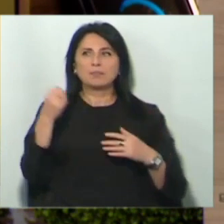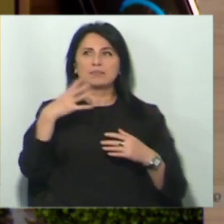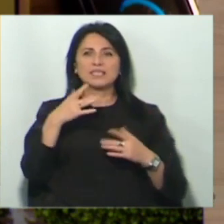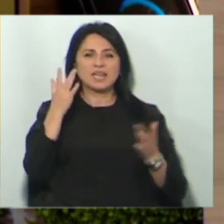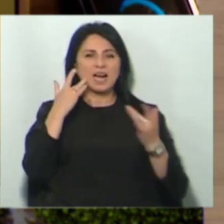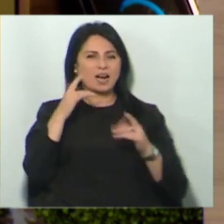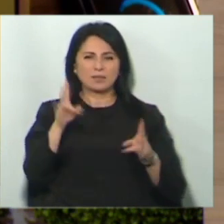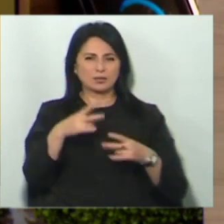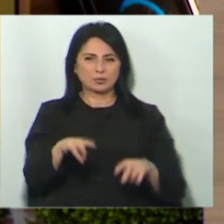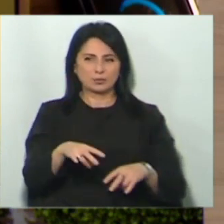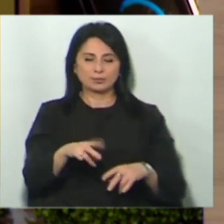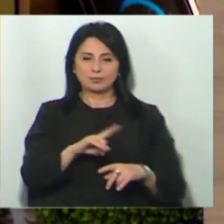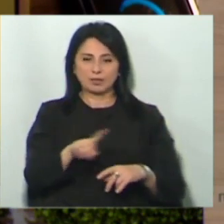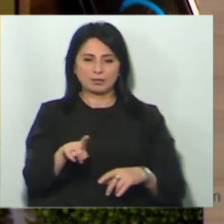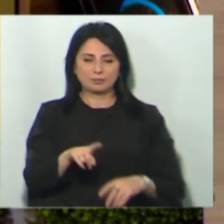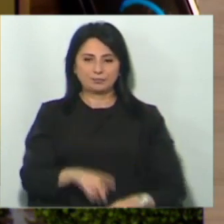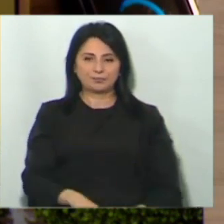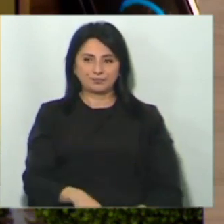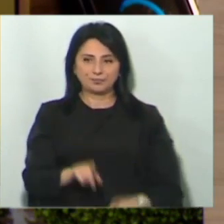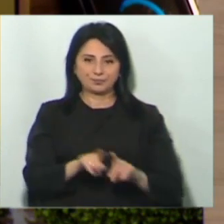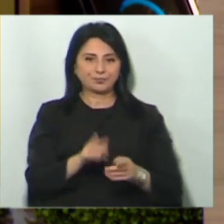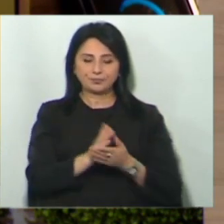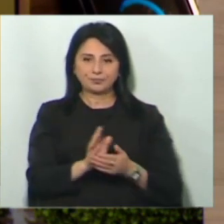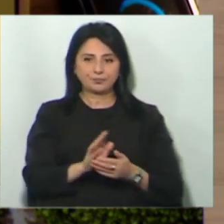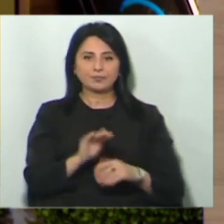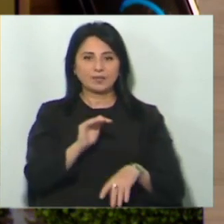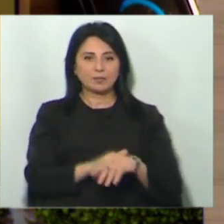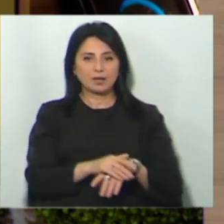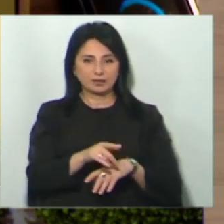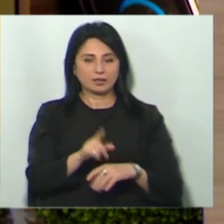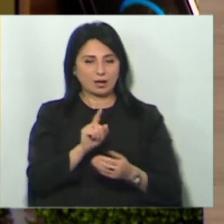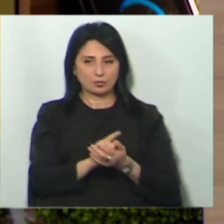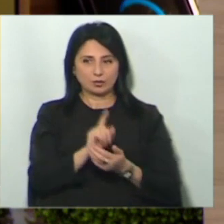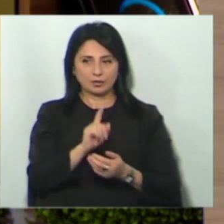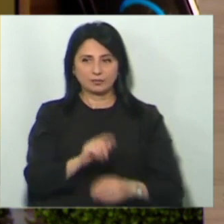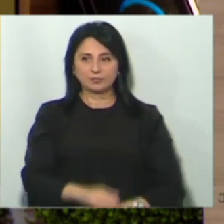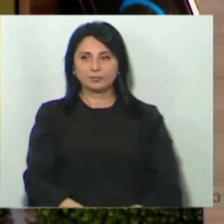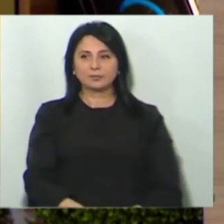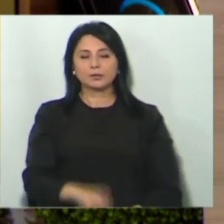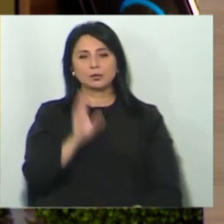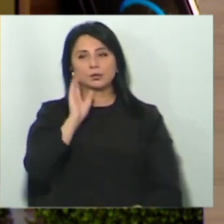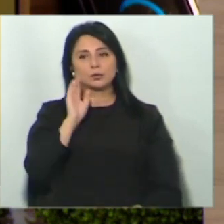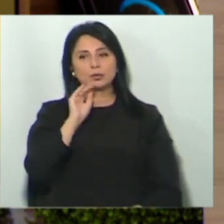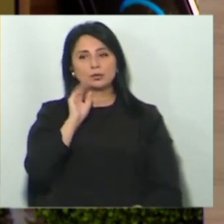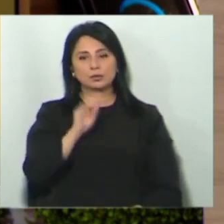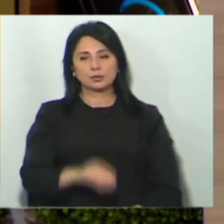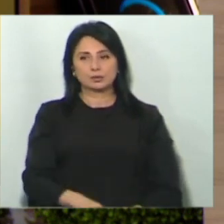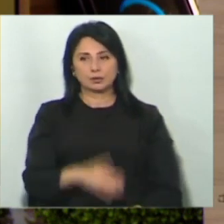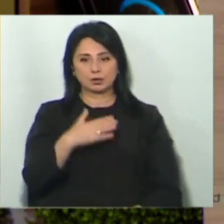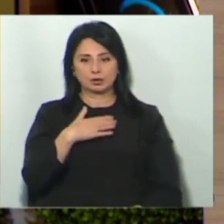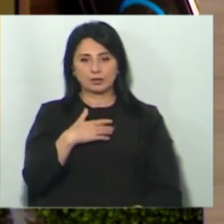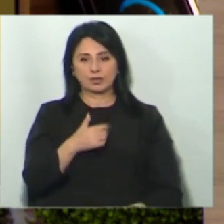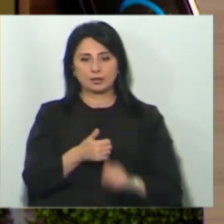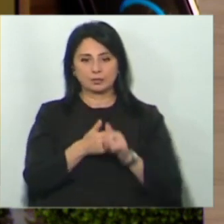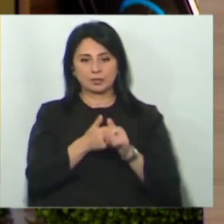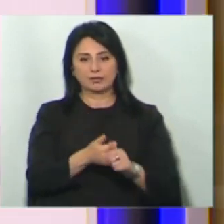am sau cremit aisul. Magram, SSR. Magram, pactierul, mă auzi, Rudiset, ce nu